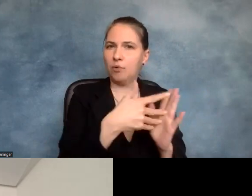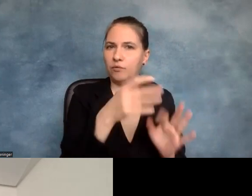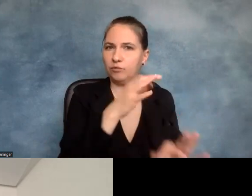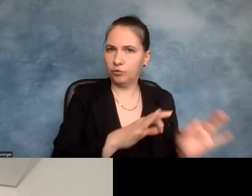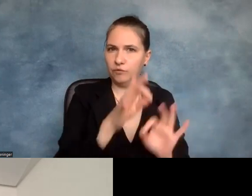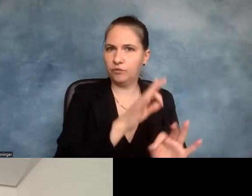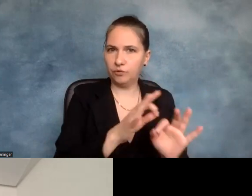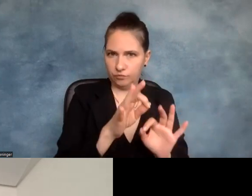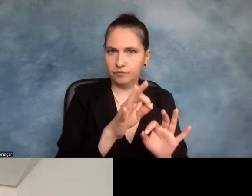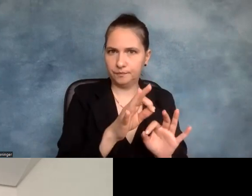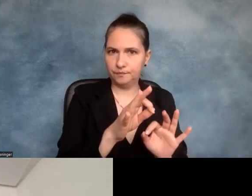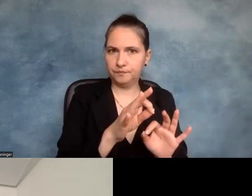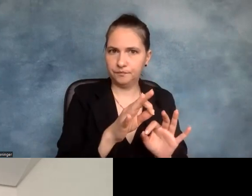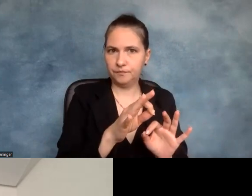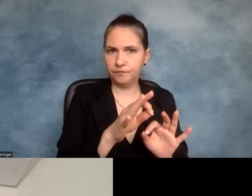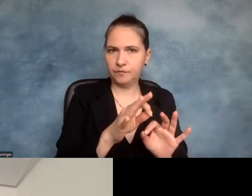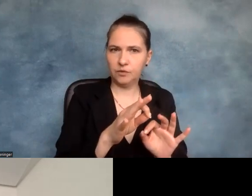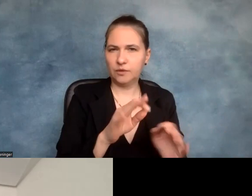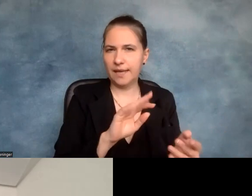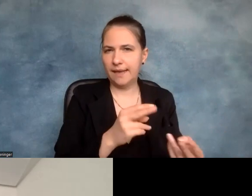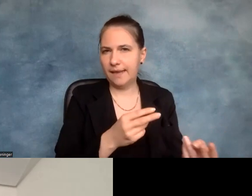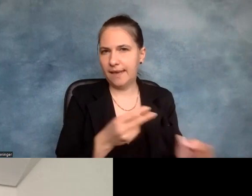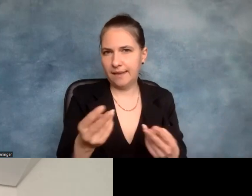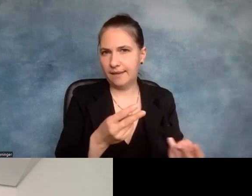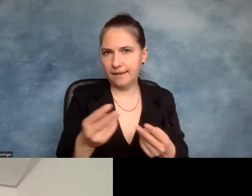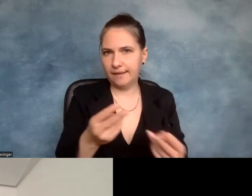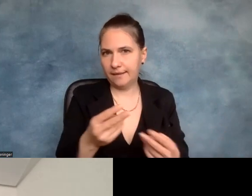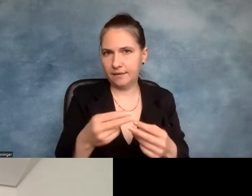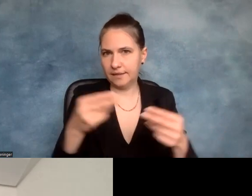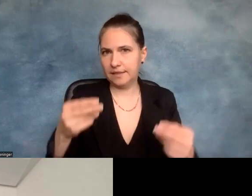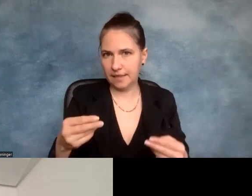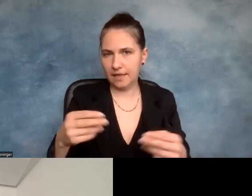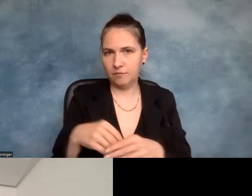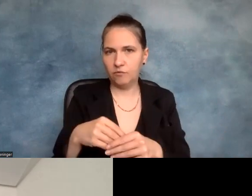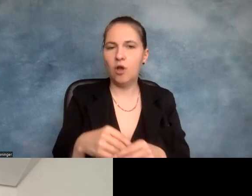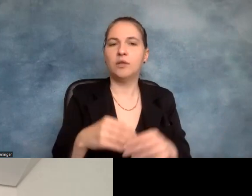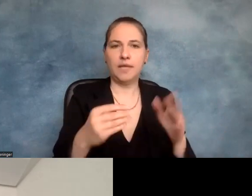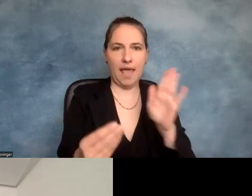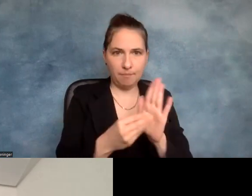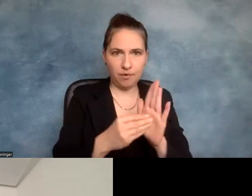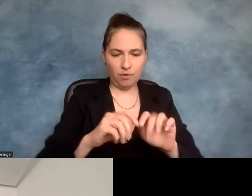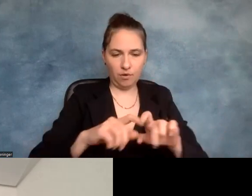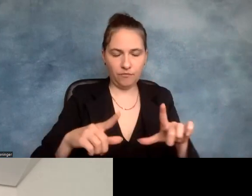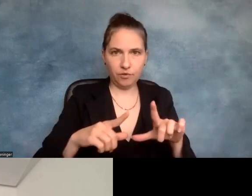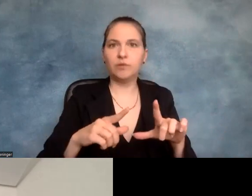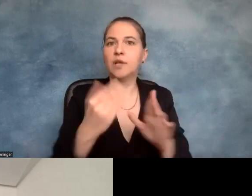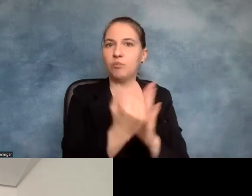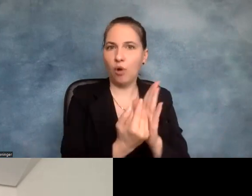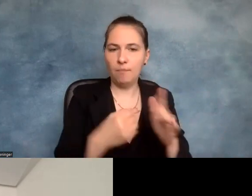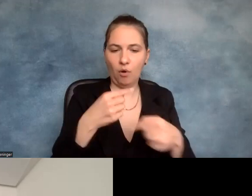bisschen in die Richtung, wie auch von Site Improve Tool, was wir da gesehen haben. Man öffnet die App, man lässt laufen und es guckt